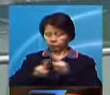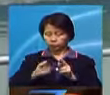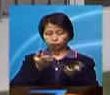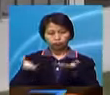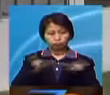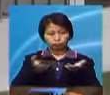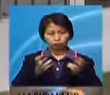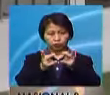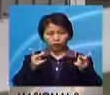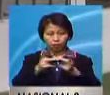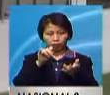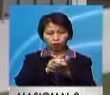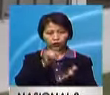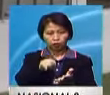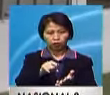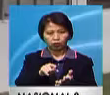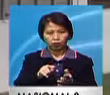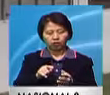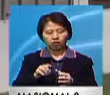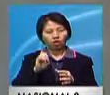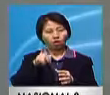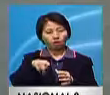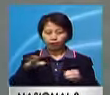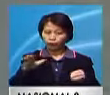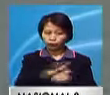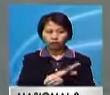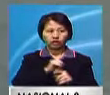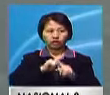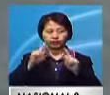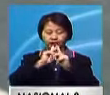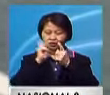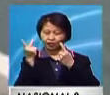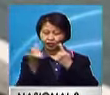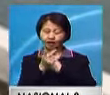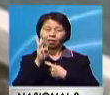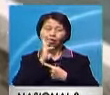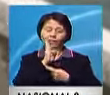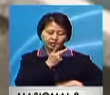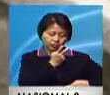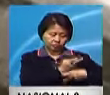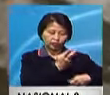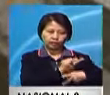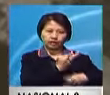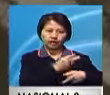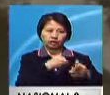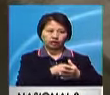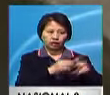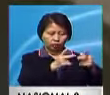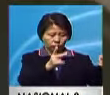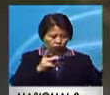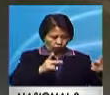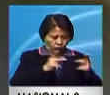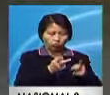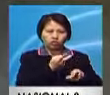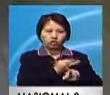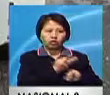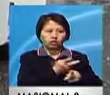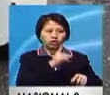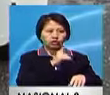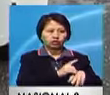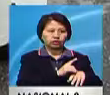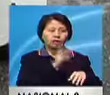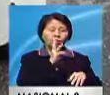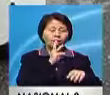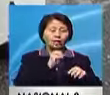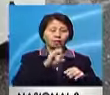perkhidmatan di kawasan tersebut beroperasi sepenuhnya, tetapi keadaan itu menyebabkan air simpanan dalam kolam tangkungan di